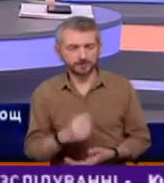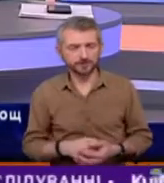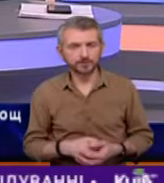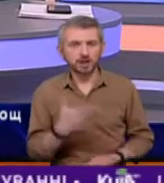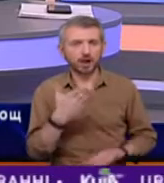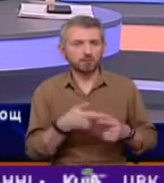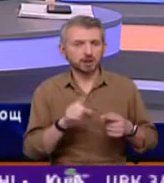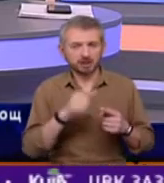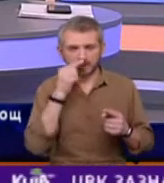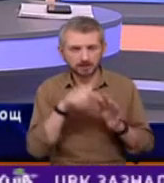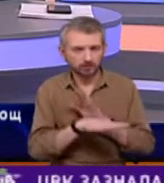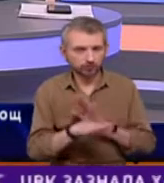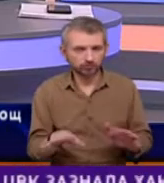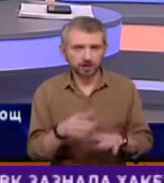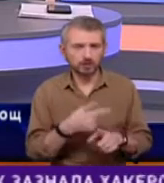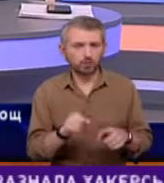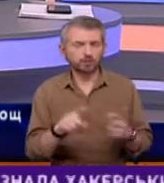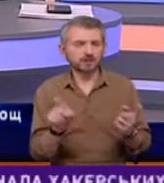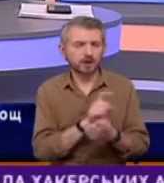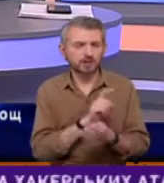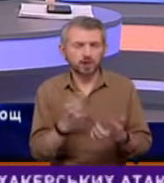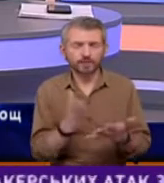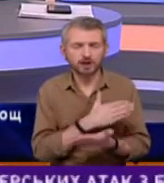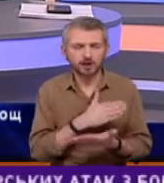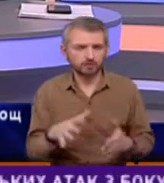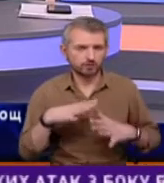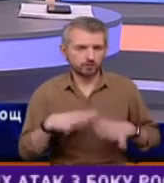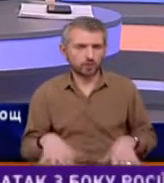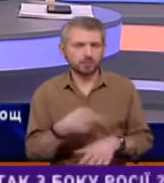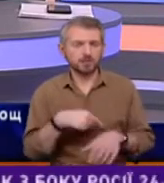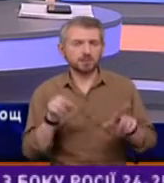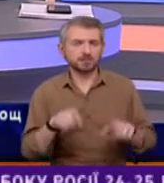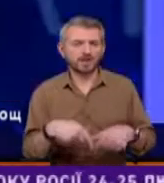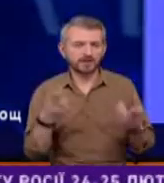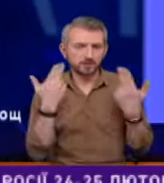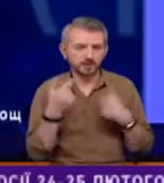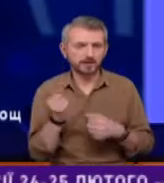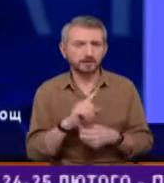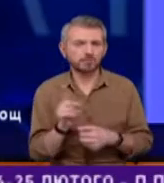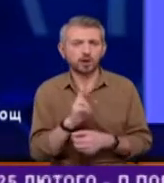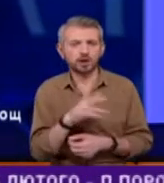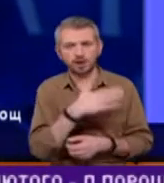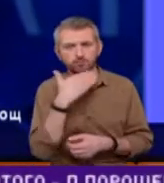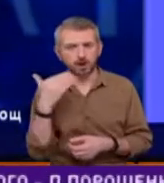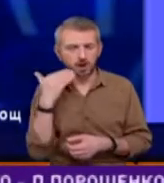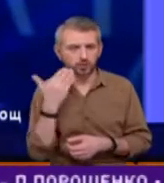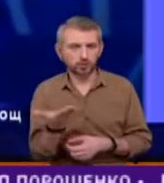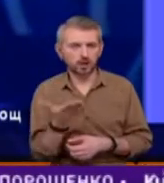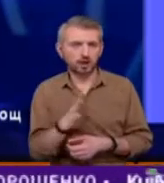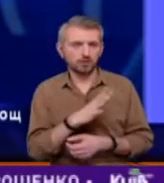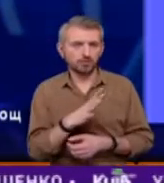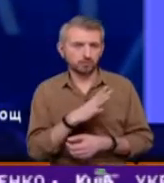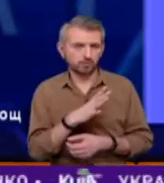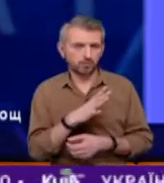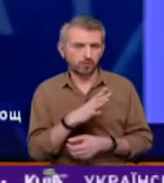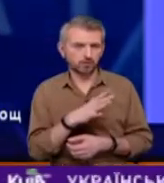не це втручання, цього б скандалу взагалі не було. Ми б навіть змирилися з тим, що як багато було